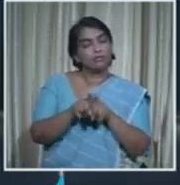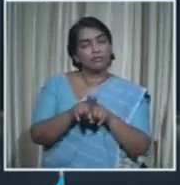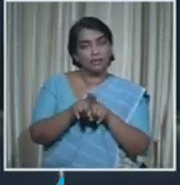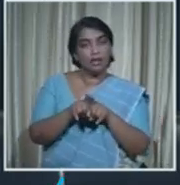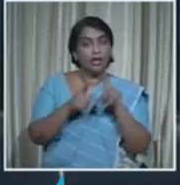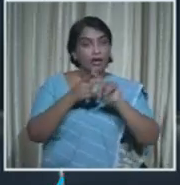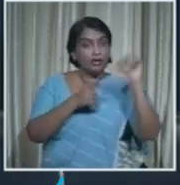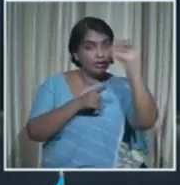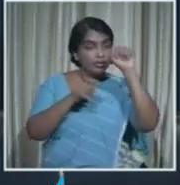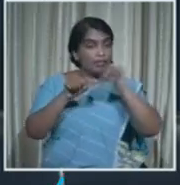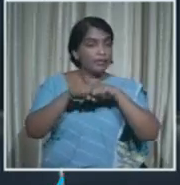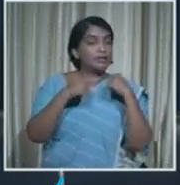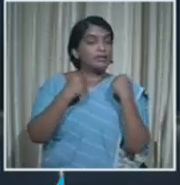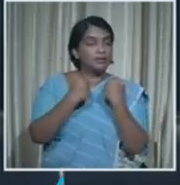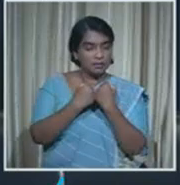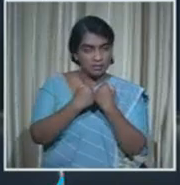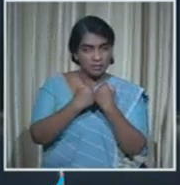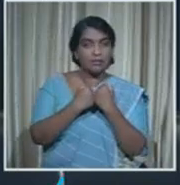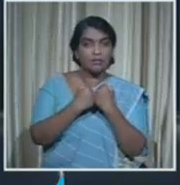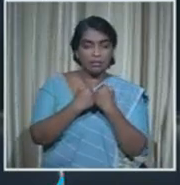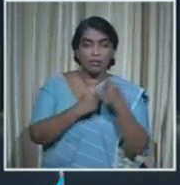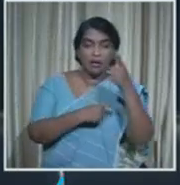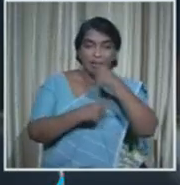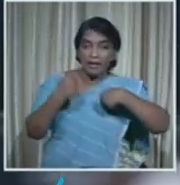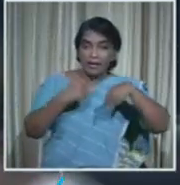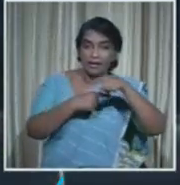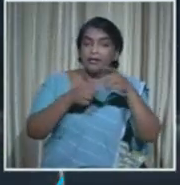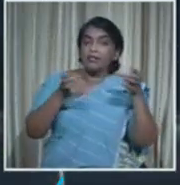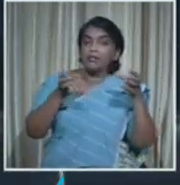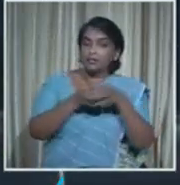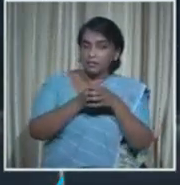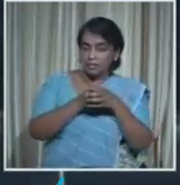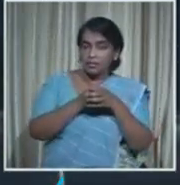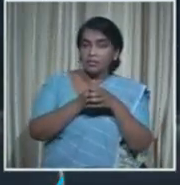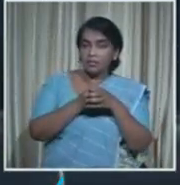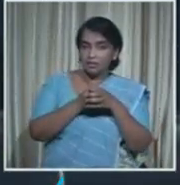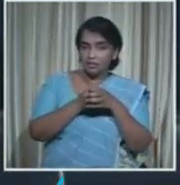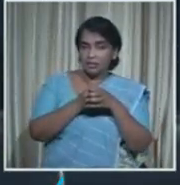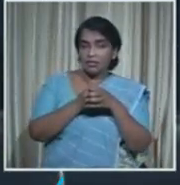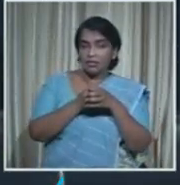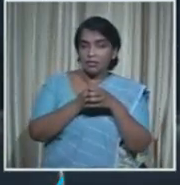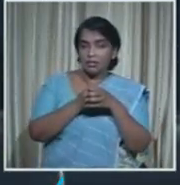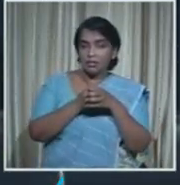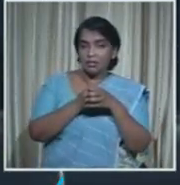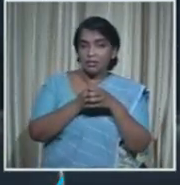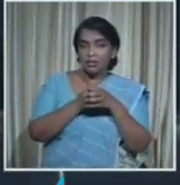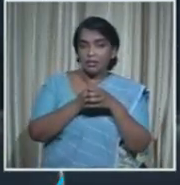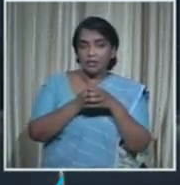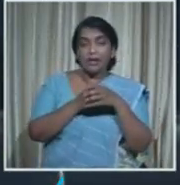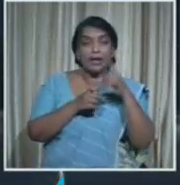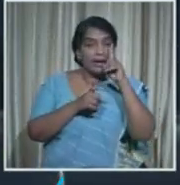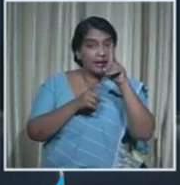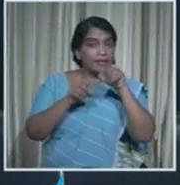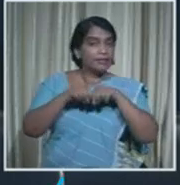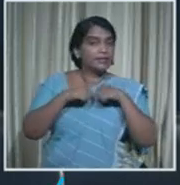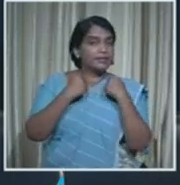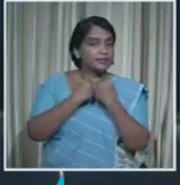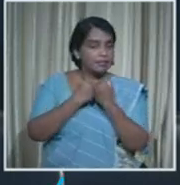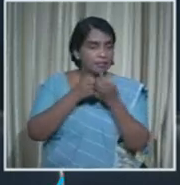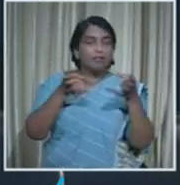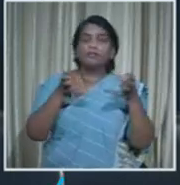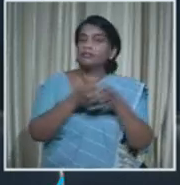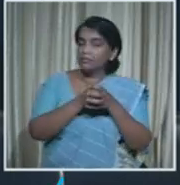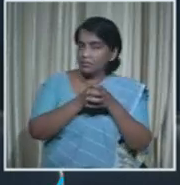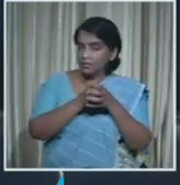යුරෝපීය සංගමය සමග එක සංවිධානය කන්සෝටියම් වන් කන්සෝටියම් ටු assist this